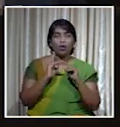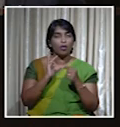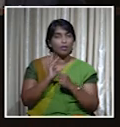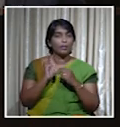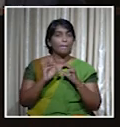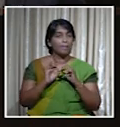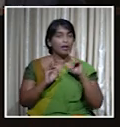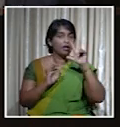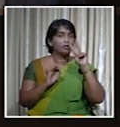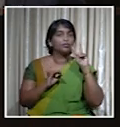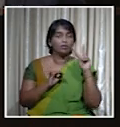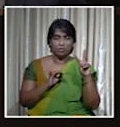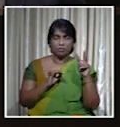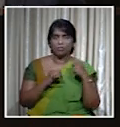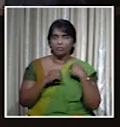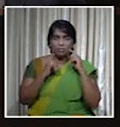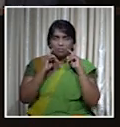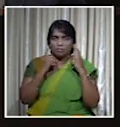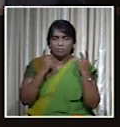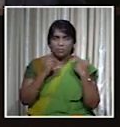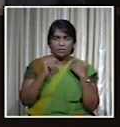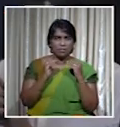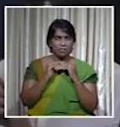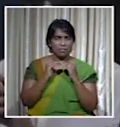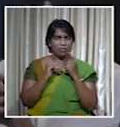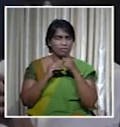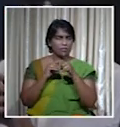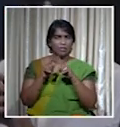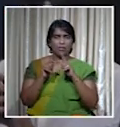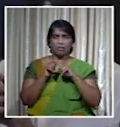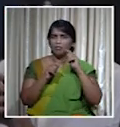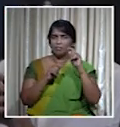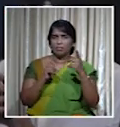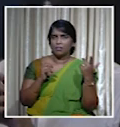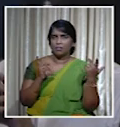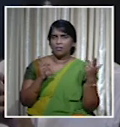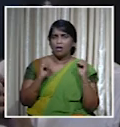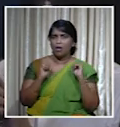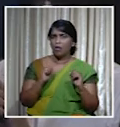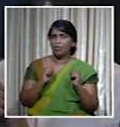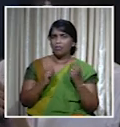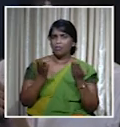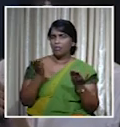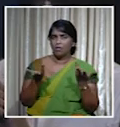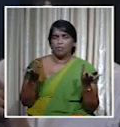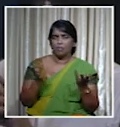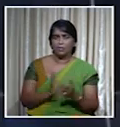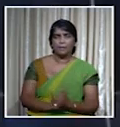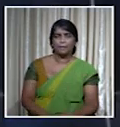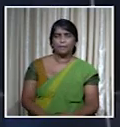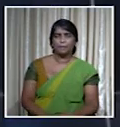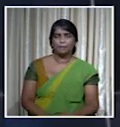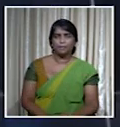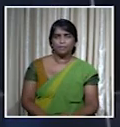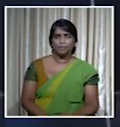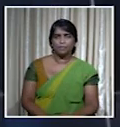82%ක් යනවා ඉතින් මම දන්නේ ඒක ගැළපීම ඔය කියන නුදීම සම්බන්ධව කොහොමද ඒක සාධාරණීය කරන්න කියලා.